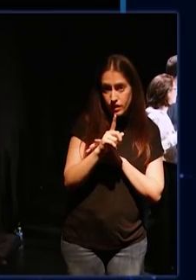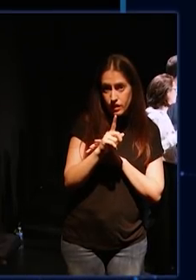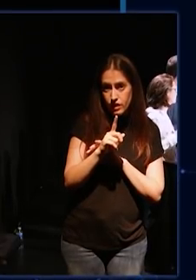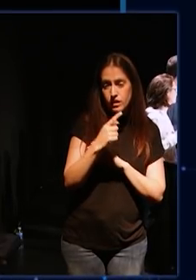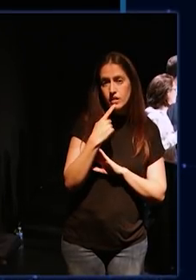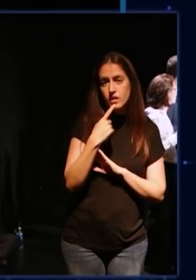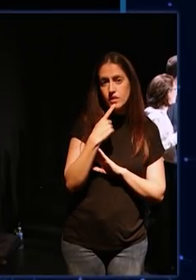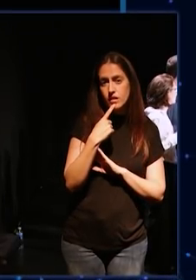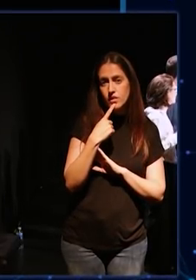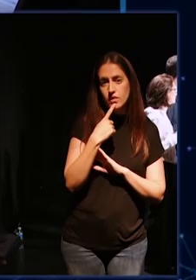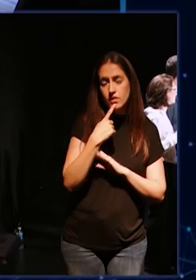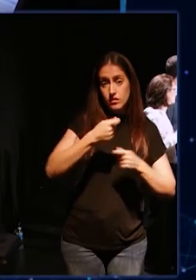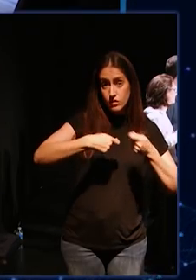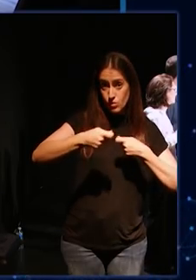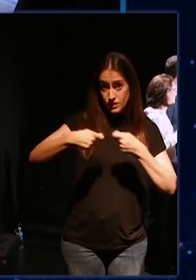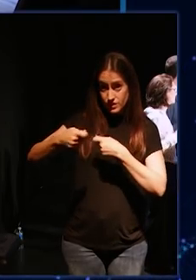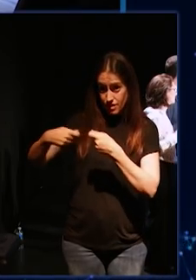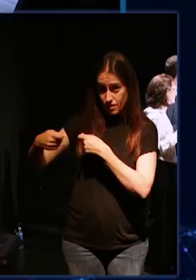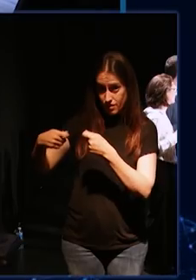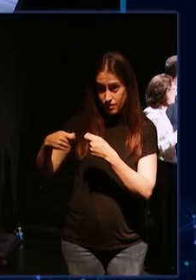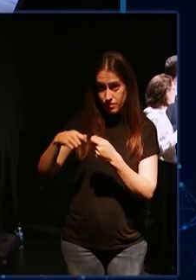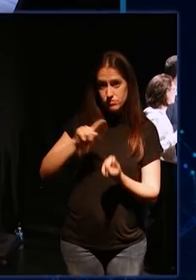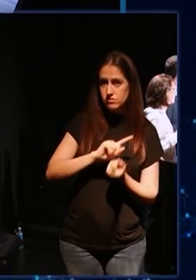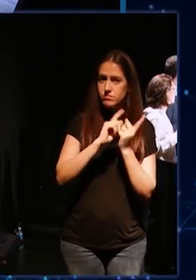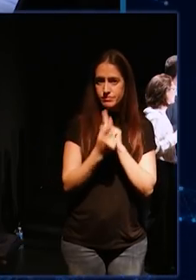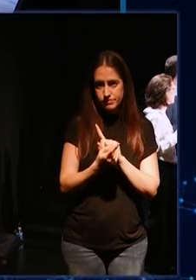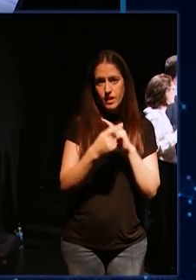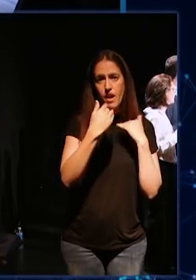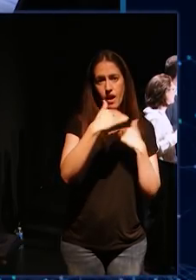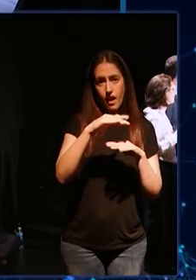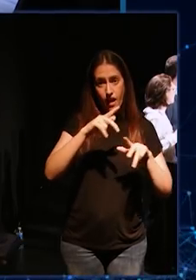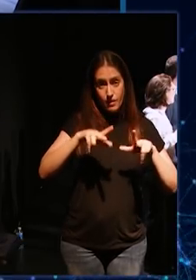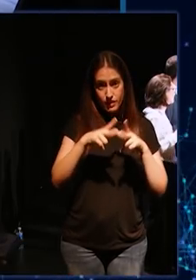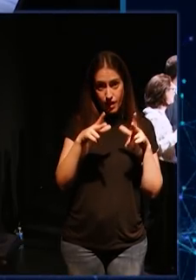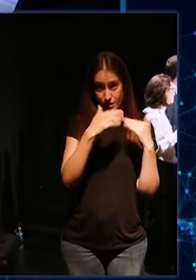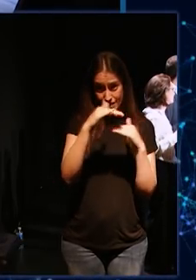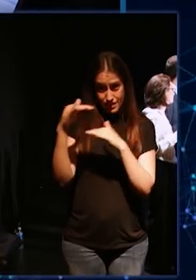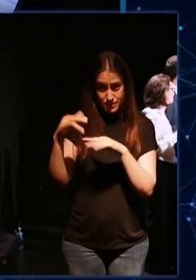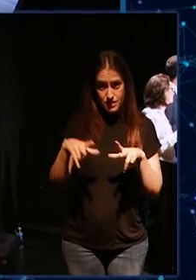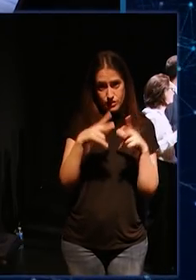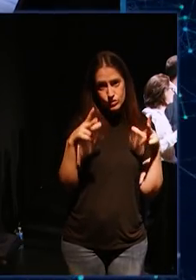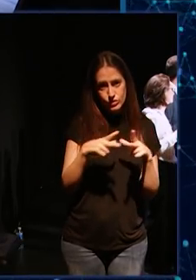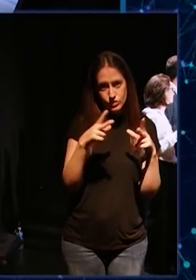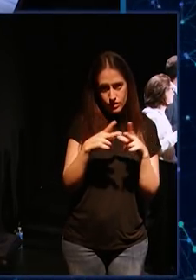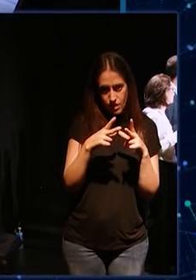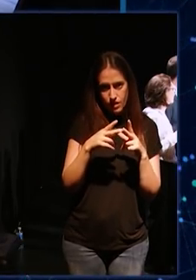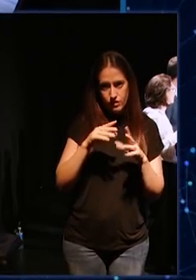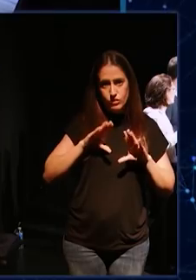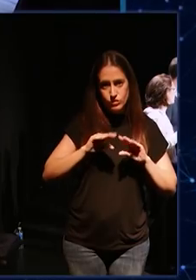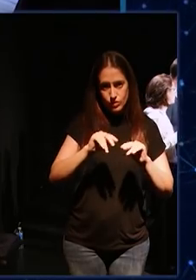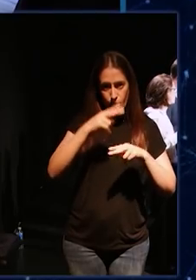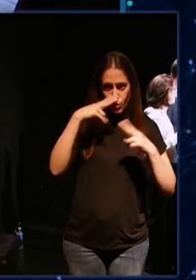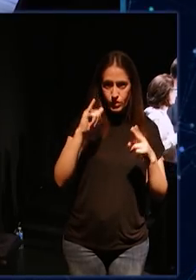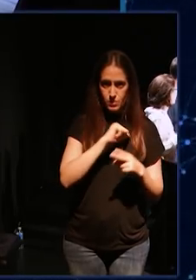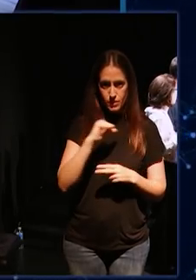dels desenvolupaments comercials, destinar-los a habitatge de lloguer social, tot cercant la col·laboració público-privada.